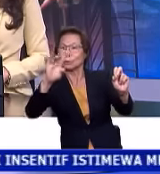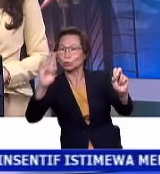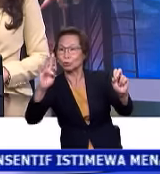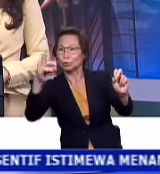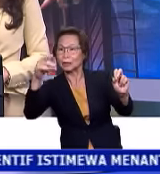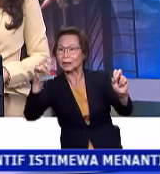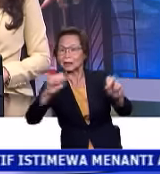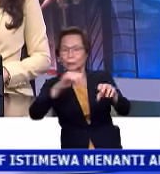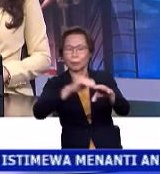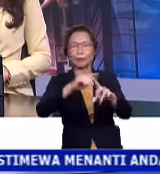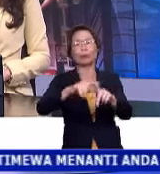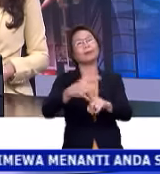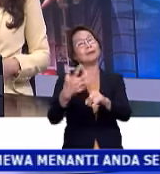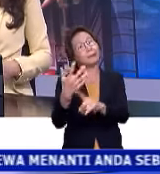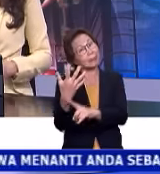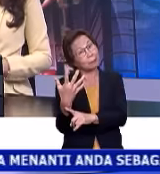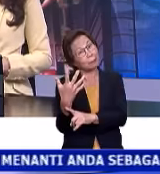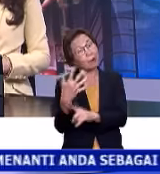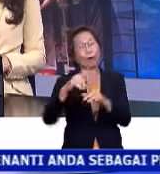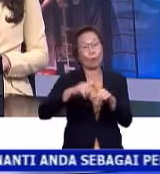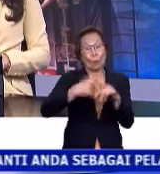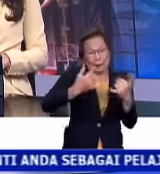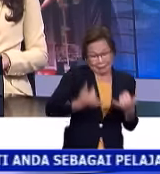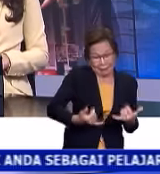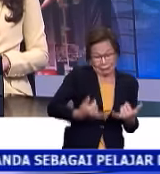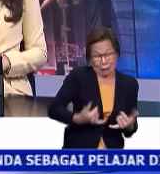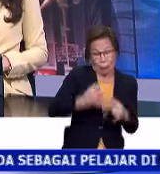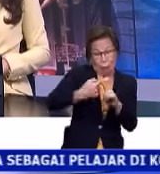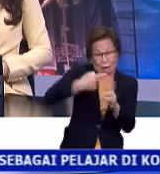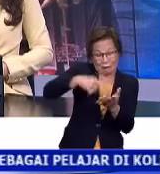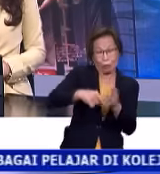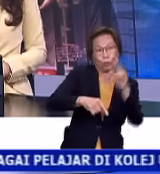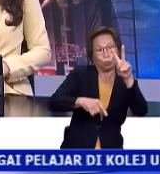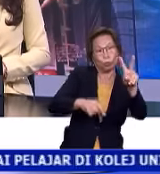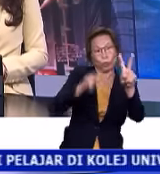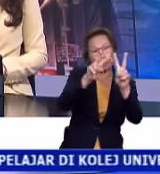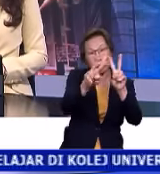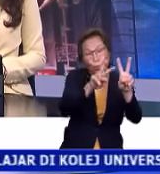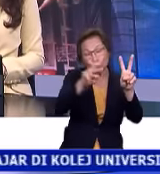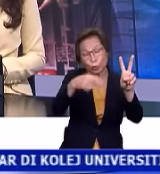30,287 kes pada Mei. Manakala bulan ini sudah